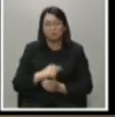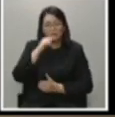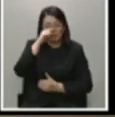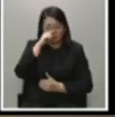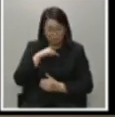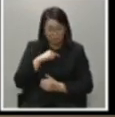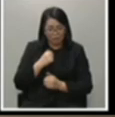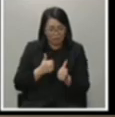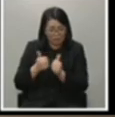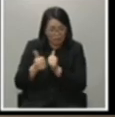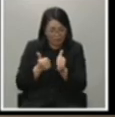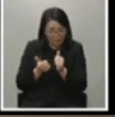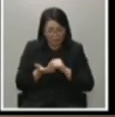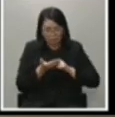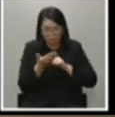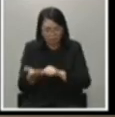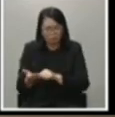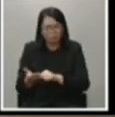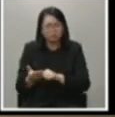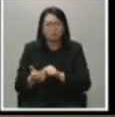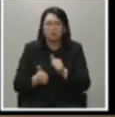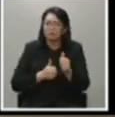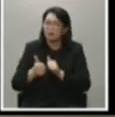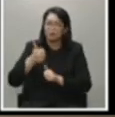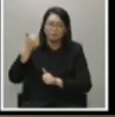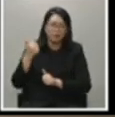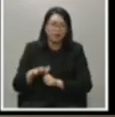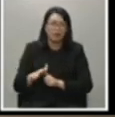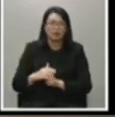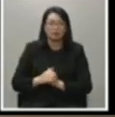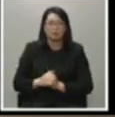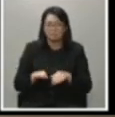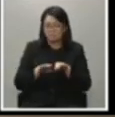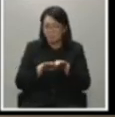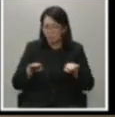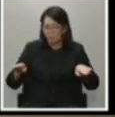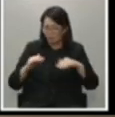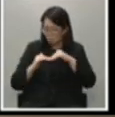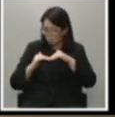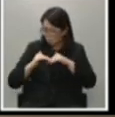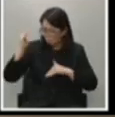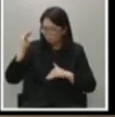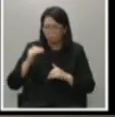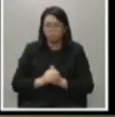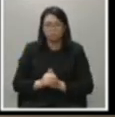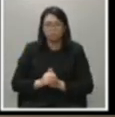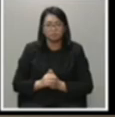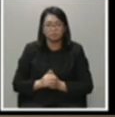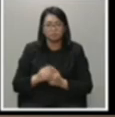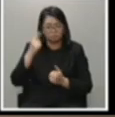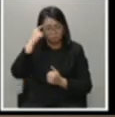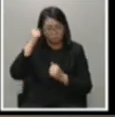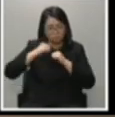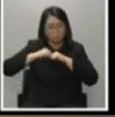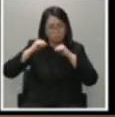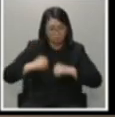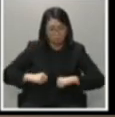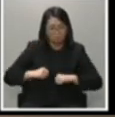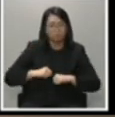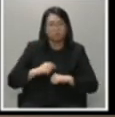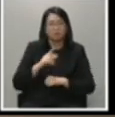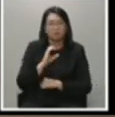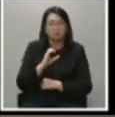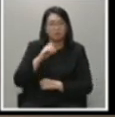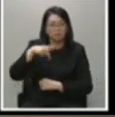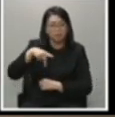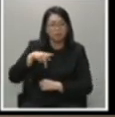ะที่จะเข้าแข่งขันได้ในหลายมิติค่ะพลเอกประยุทธ์ทราบไหมคะว่าความตกลง CPTPP มีผ